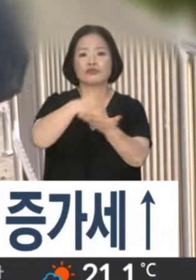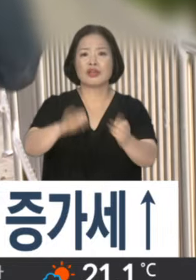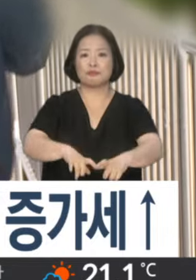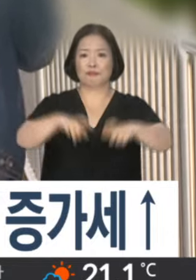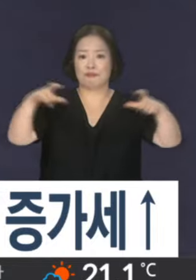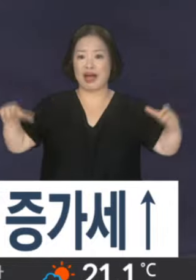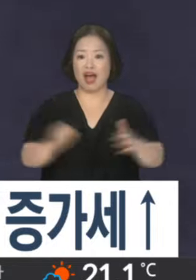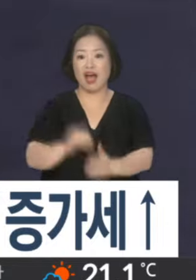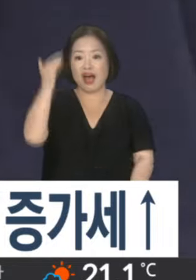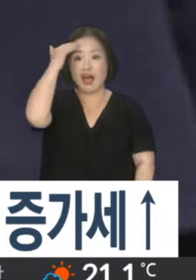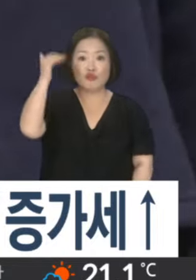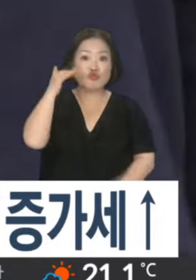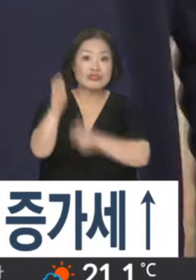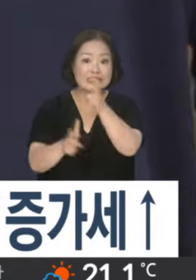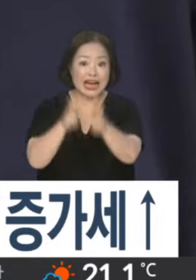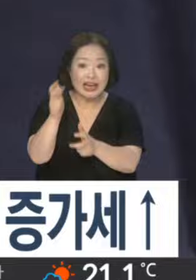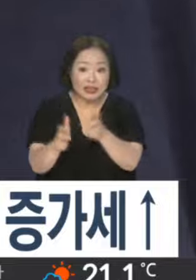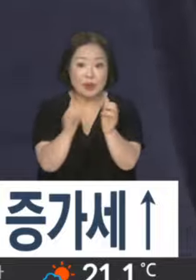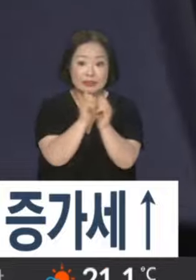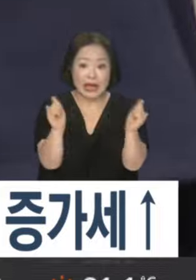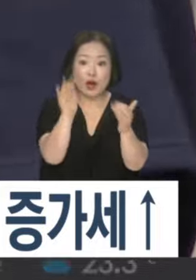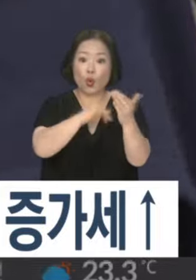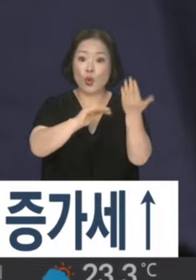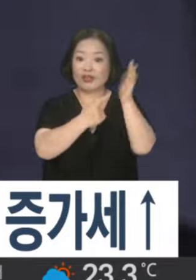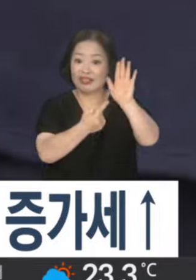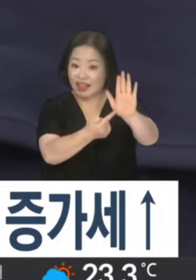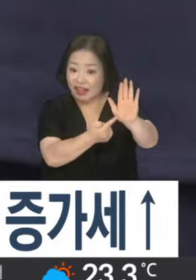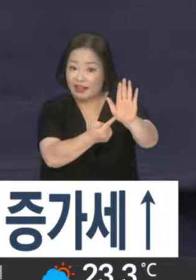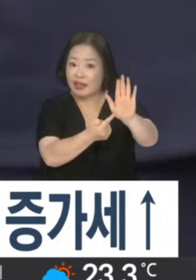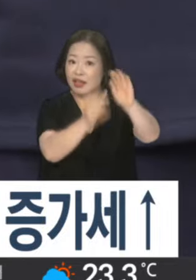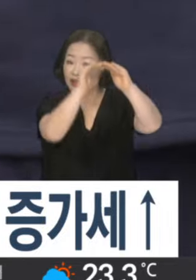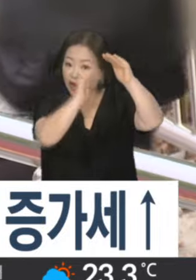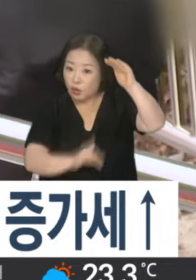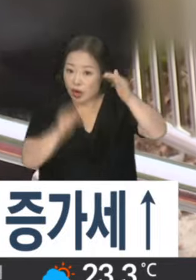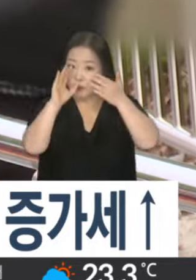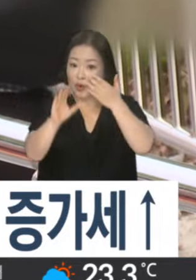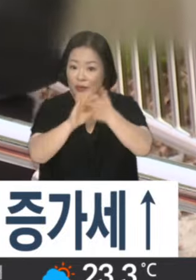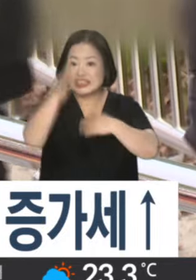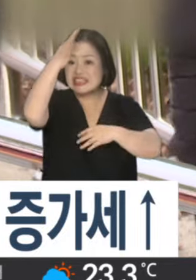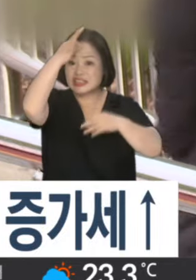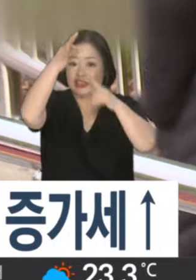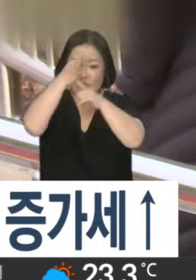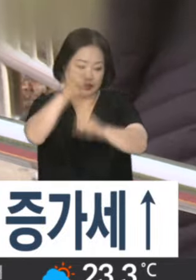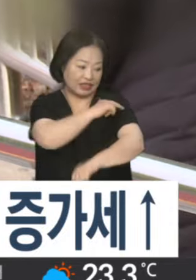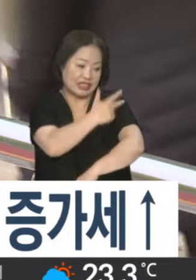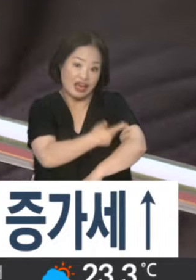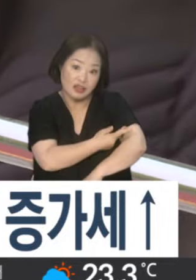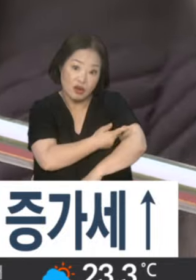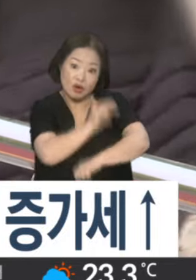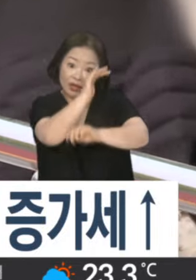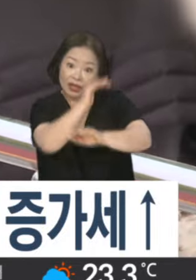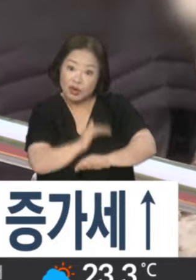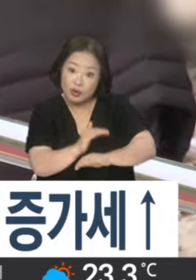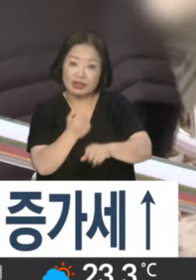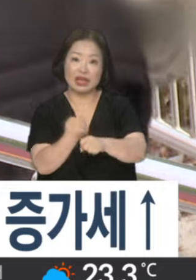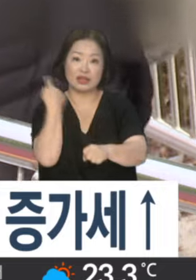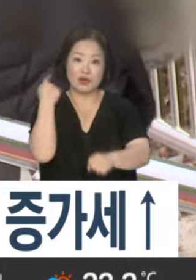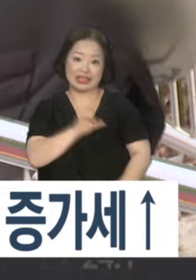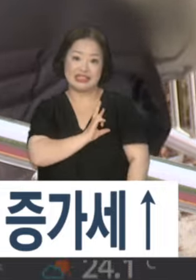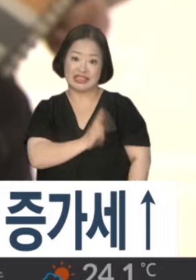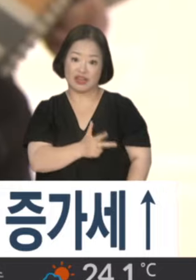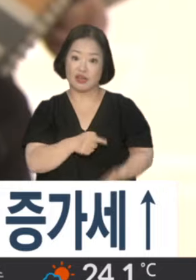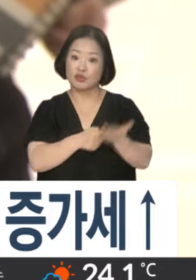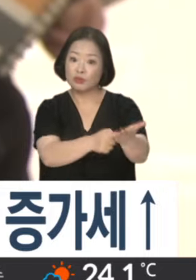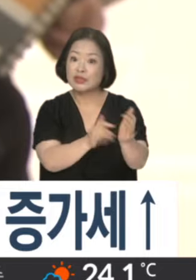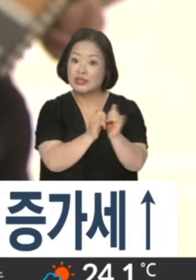됐습니다 한국 산업인력 공단이 발간한 국가 기술 자격 수험자 기초 통계 보고서에 따르면 지난해 자격 시험에